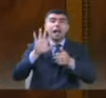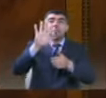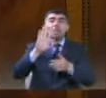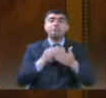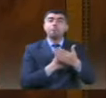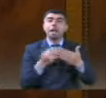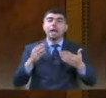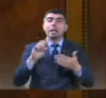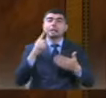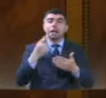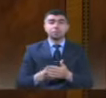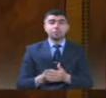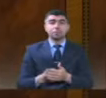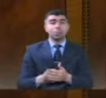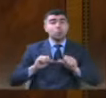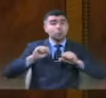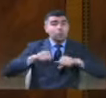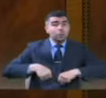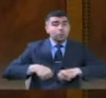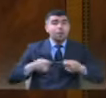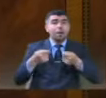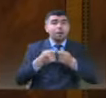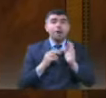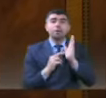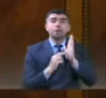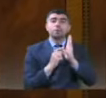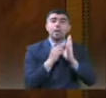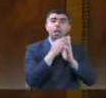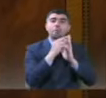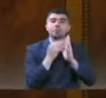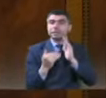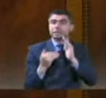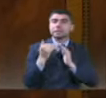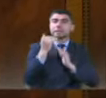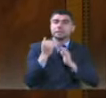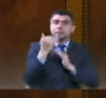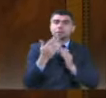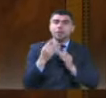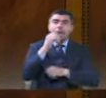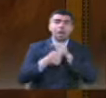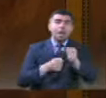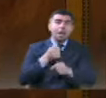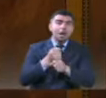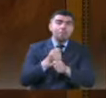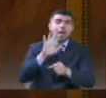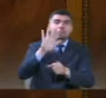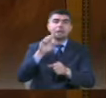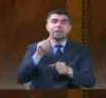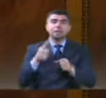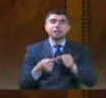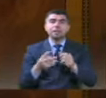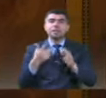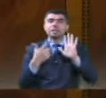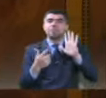درهم. تنفيذ إحداث درجات جديدة بانعكاس مالي سنوي قدره 5 إلى 7 مليار